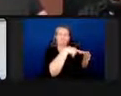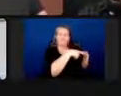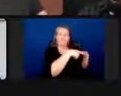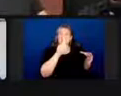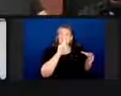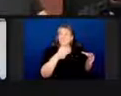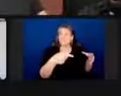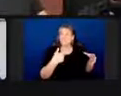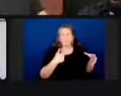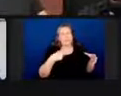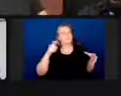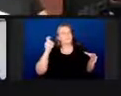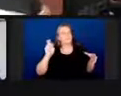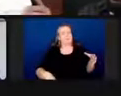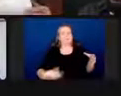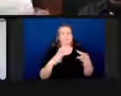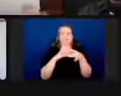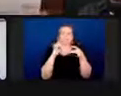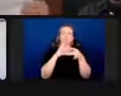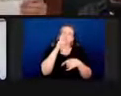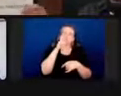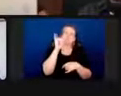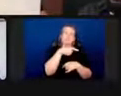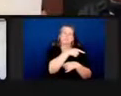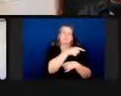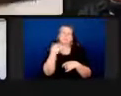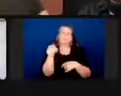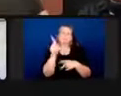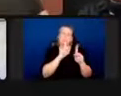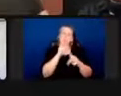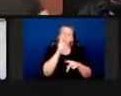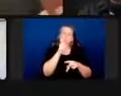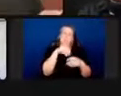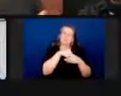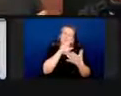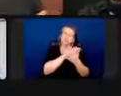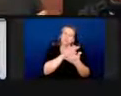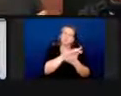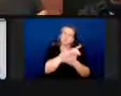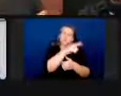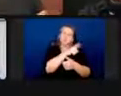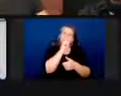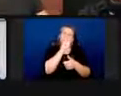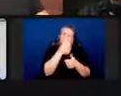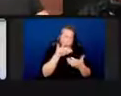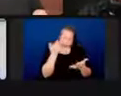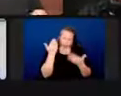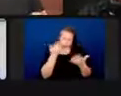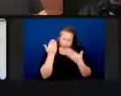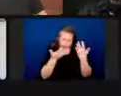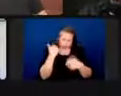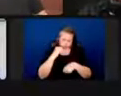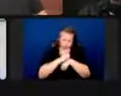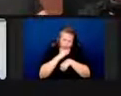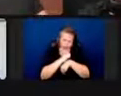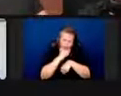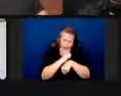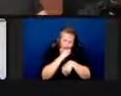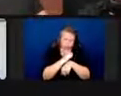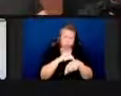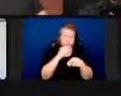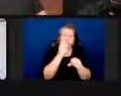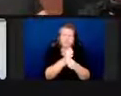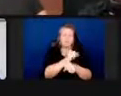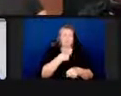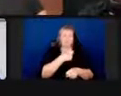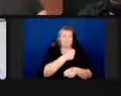خصام مدارسنا وفي مركز مدرسة، وأريد أن أثني على عمل جميع هؤلاء الأشخاص.